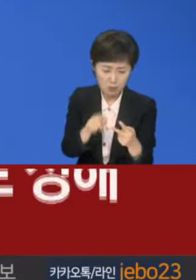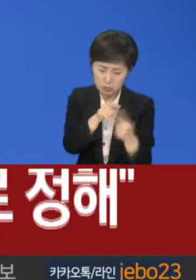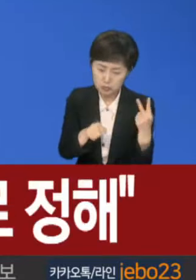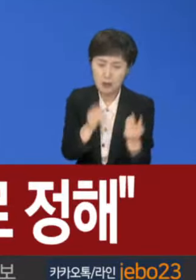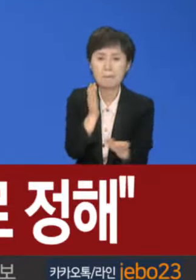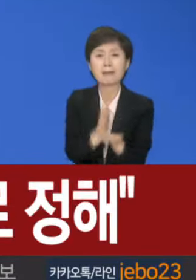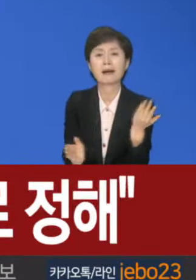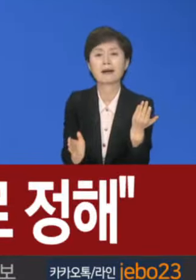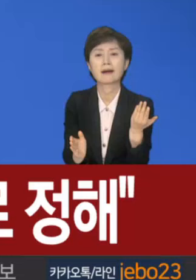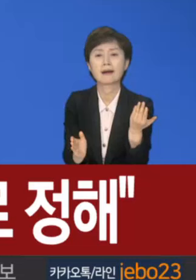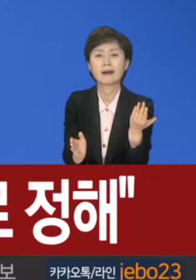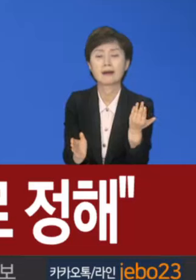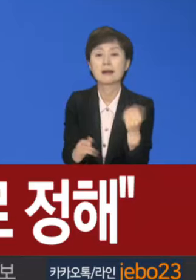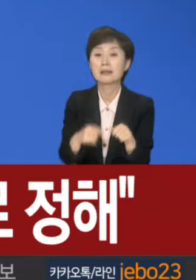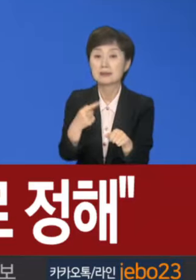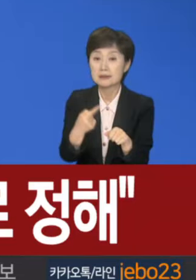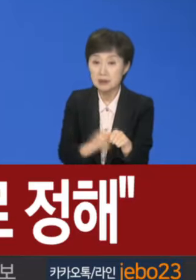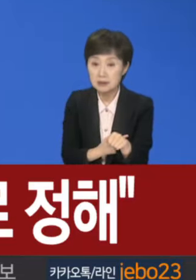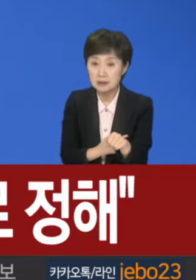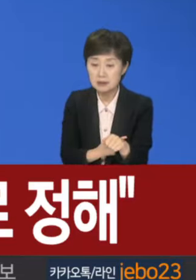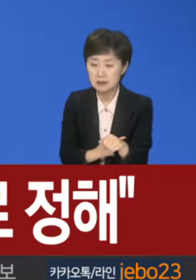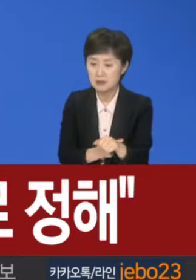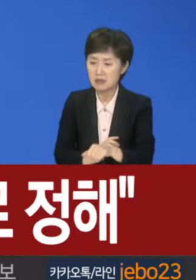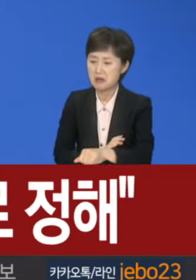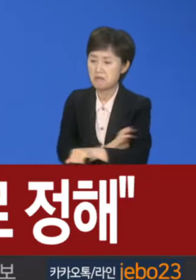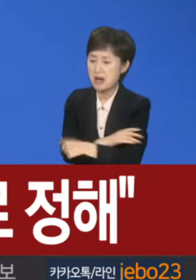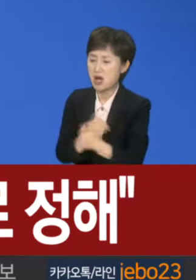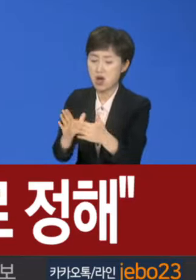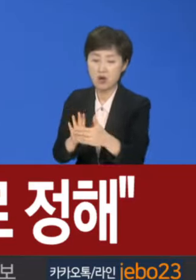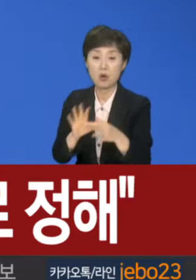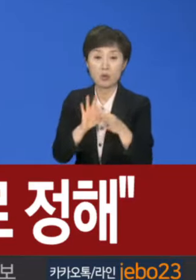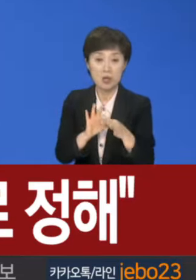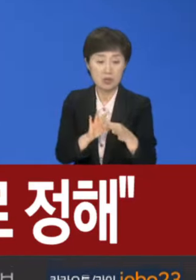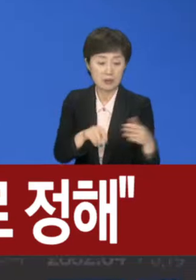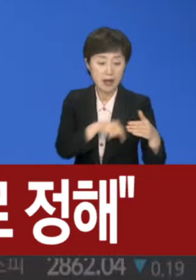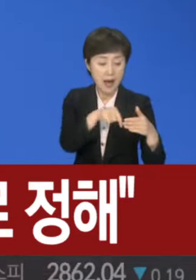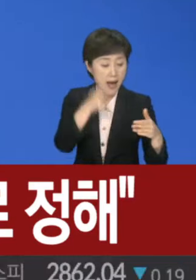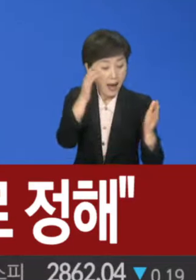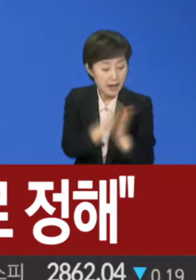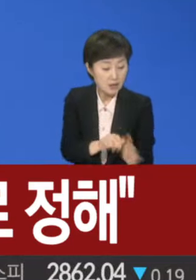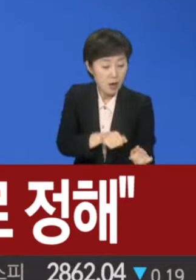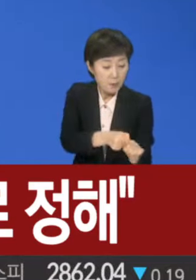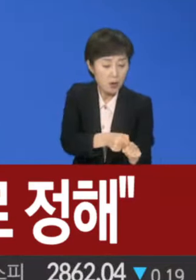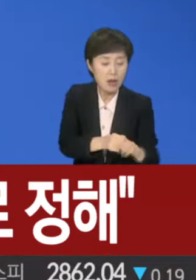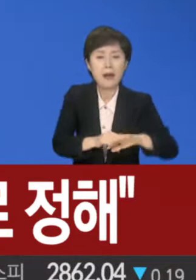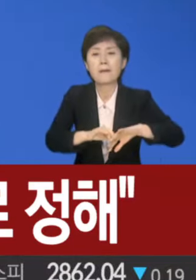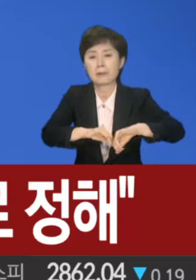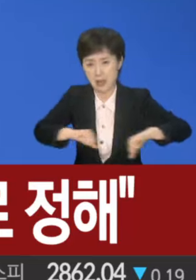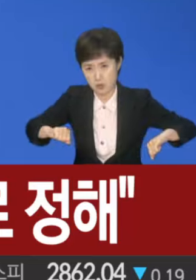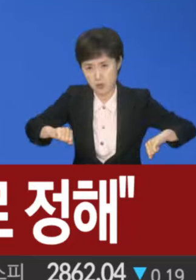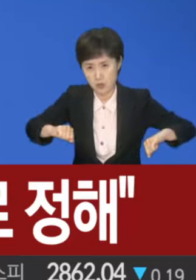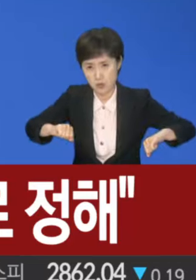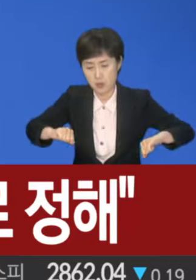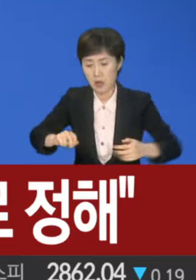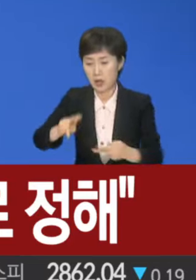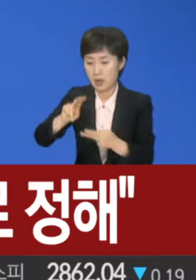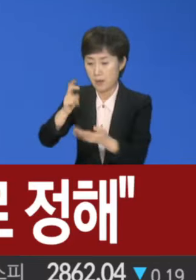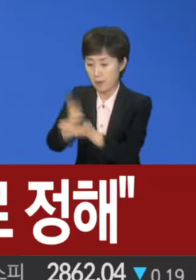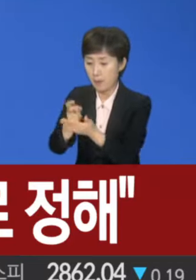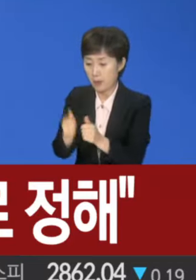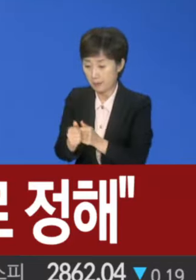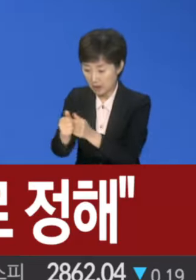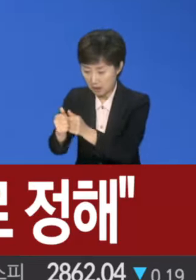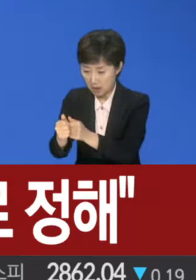어렵습니다. 따라서 월권 행위에 대한 내부적인 징계나 인사당 불이익 조치 여부는 변론으로 하고 형법상